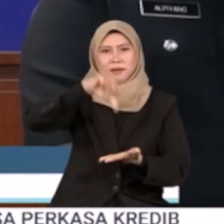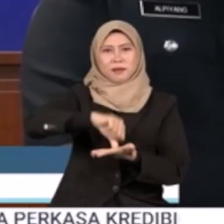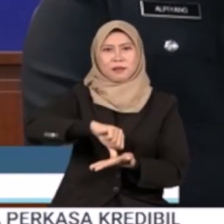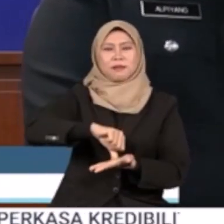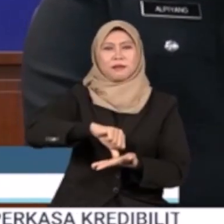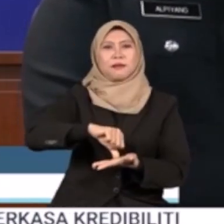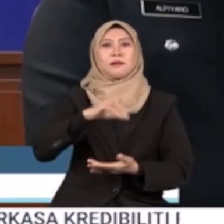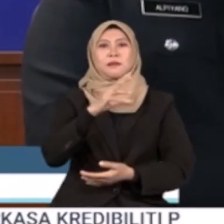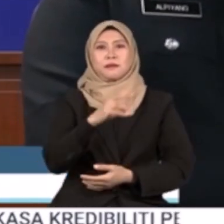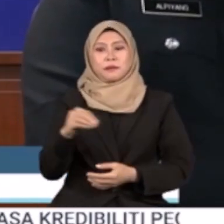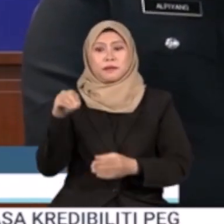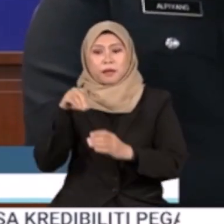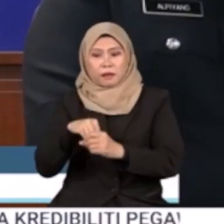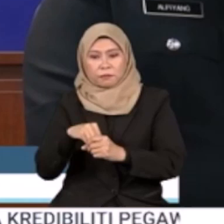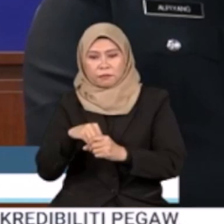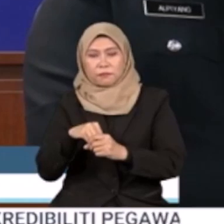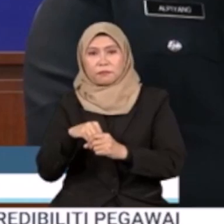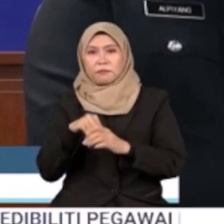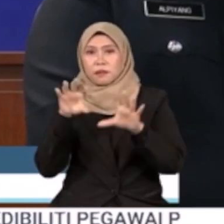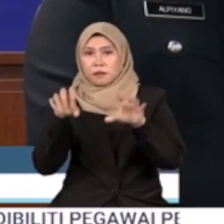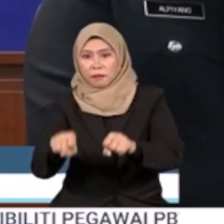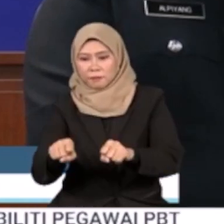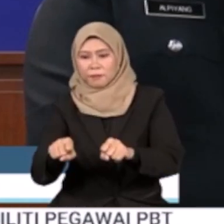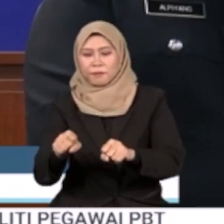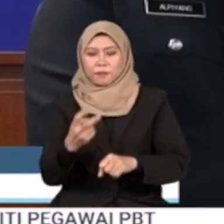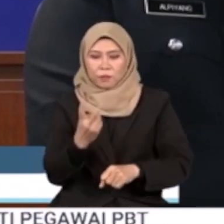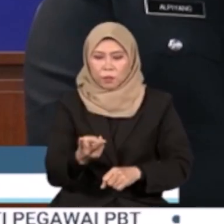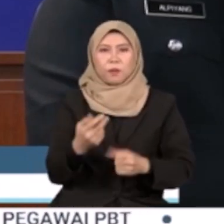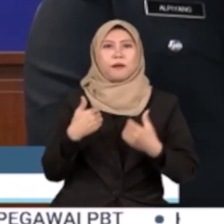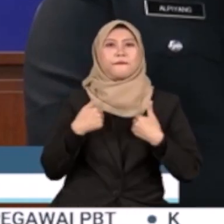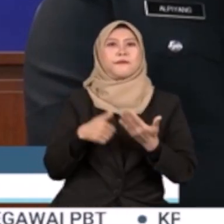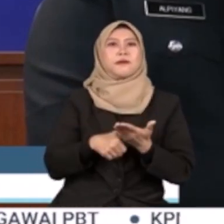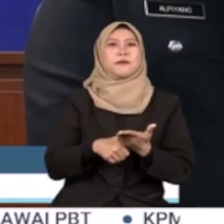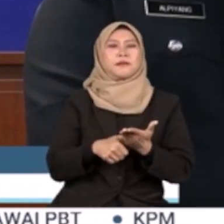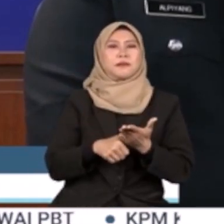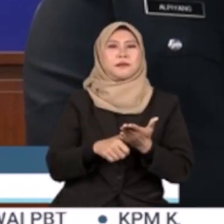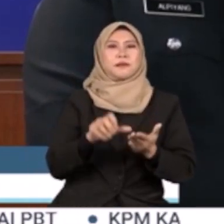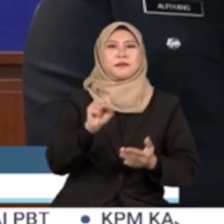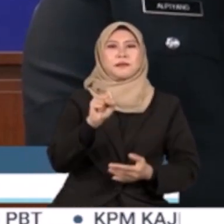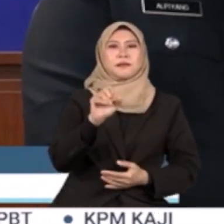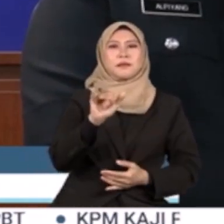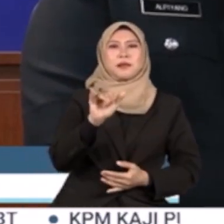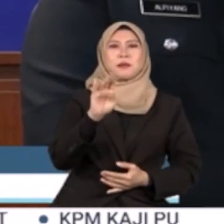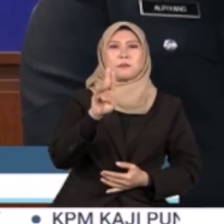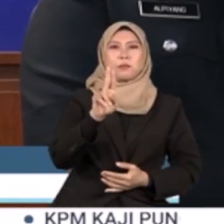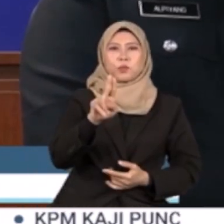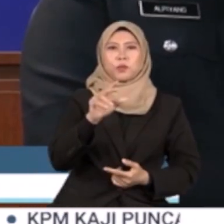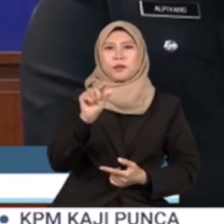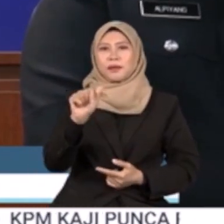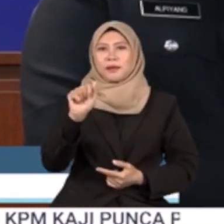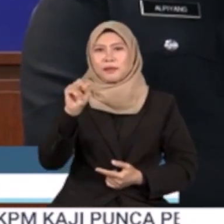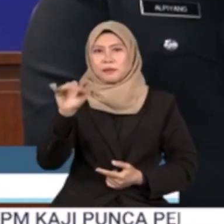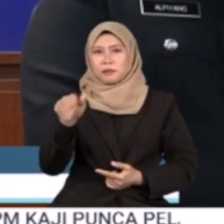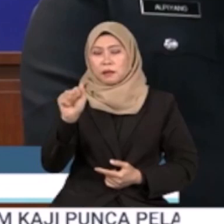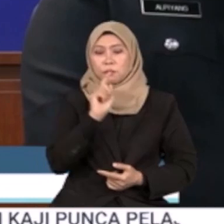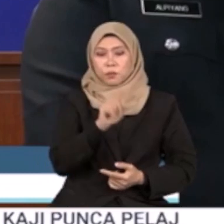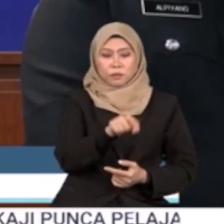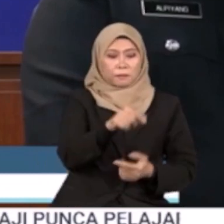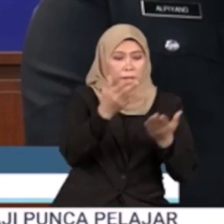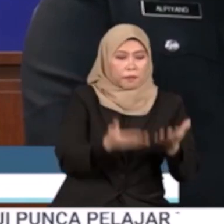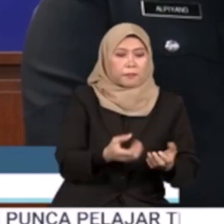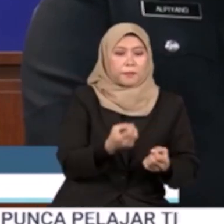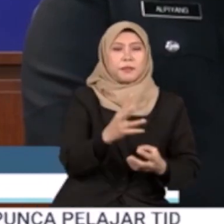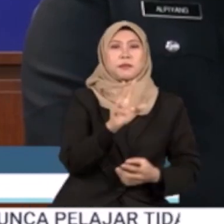dan di dalam sebuah ini kita telah berjaya menemui sabu dan ganja sabu anggaran berat sebanyak